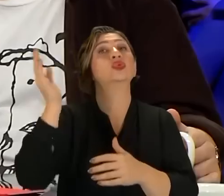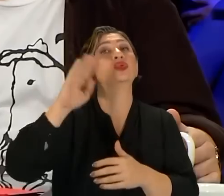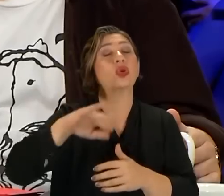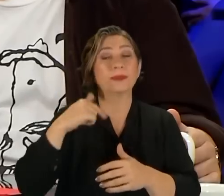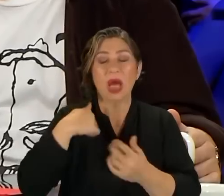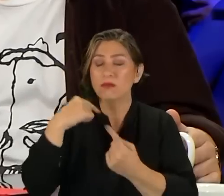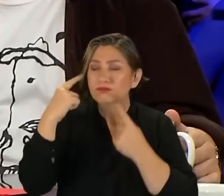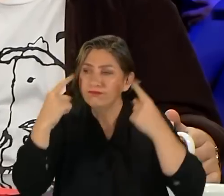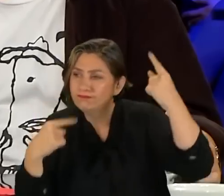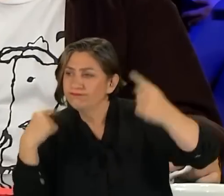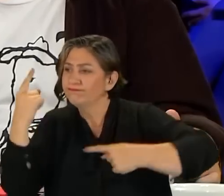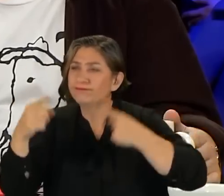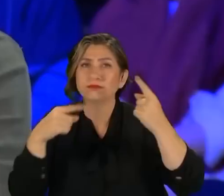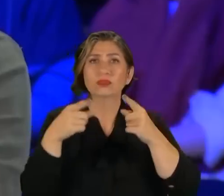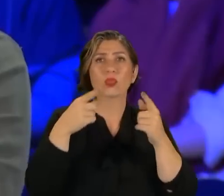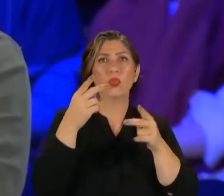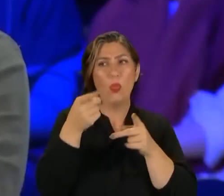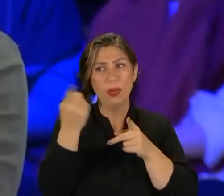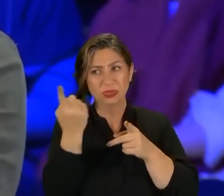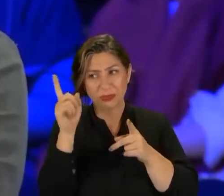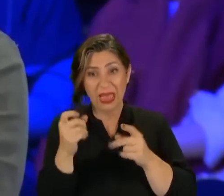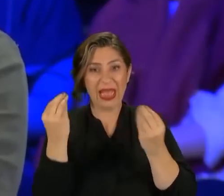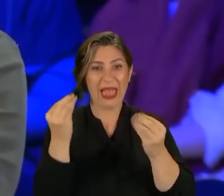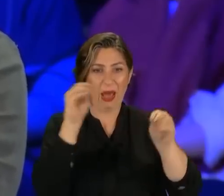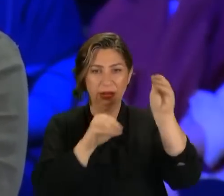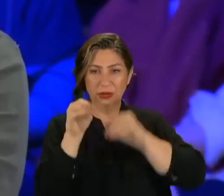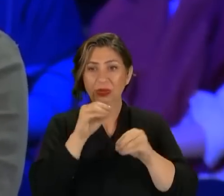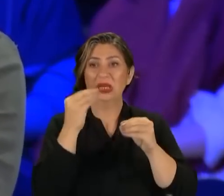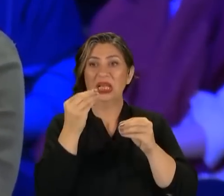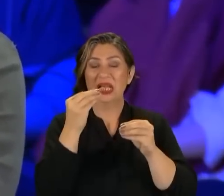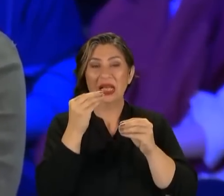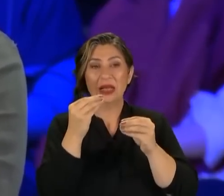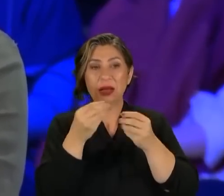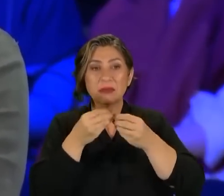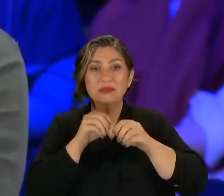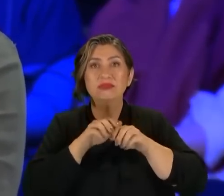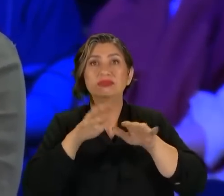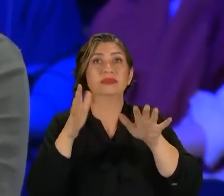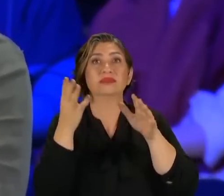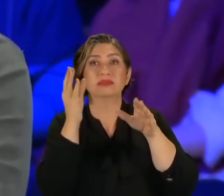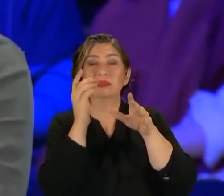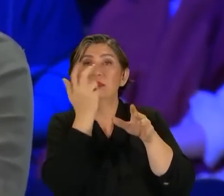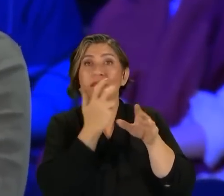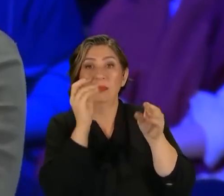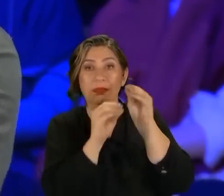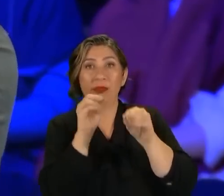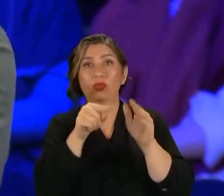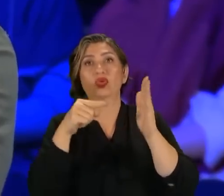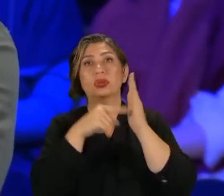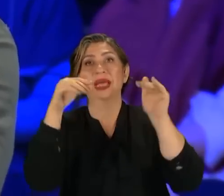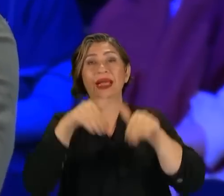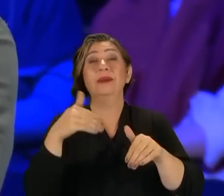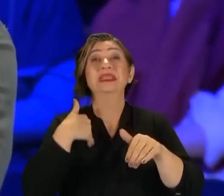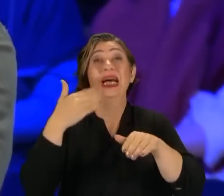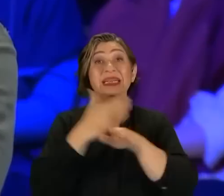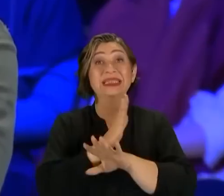bizim arayışımız böyle gerilla bir şey mi yoksa iyi aranjeler, iyi prodüksiyon ve iyi sound mu diye düşündüğümüz için bu noktaya geldik